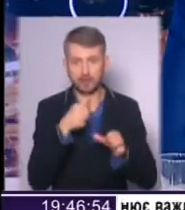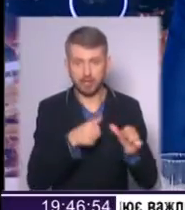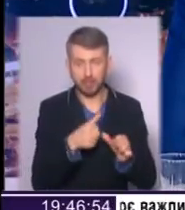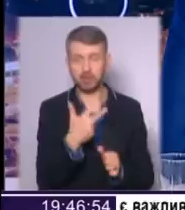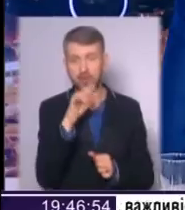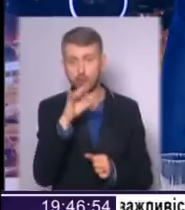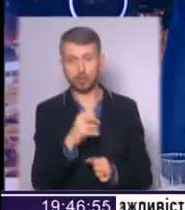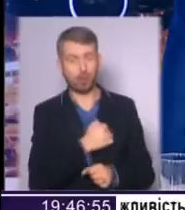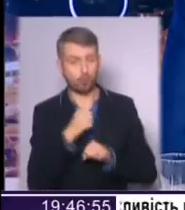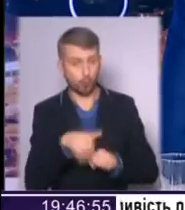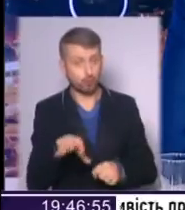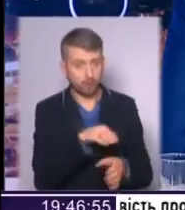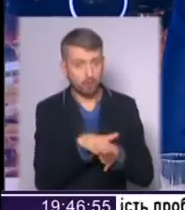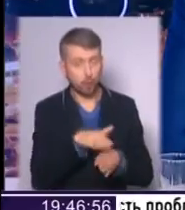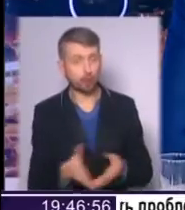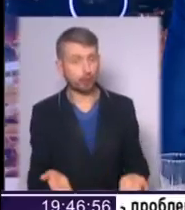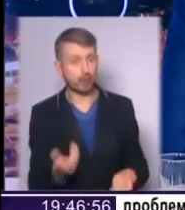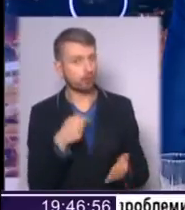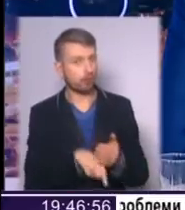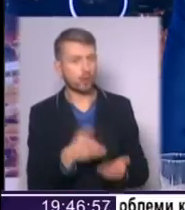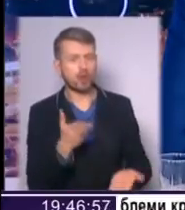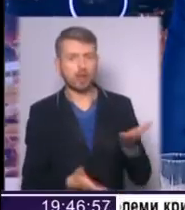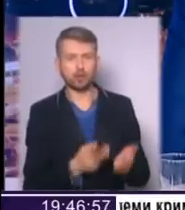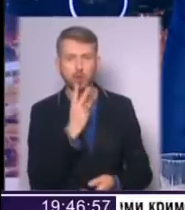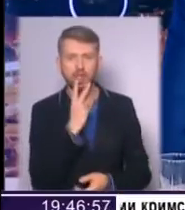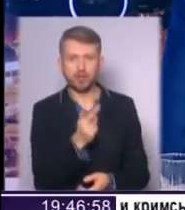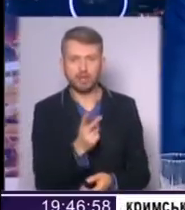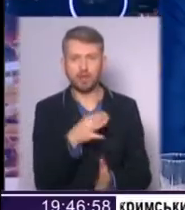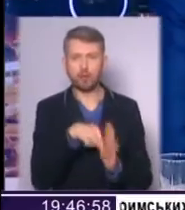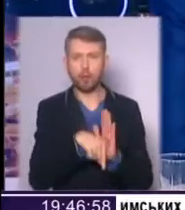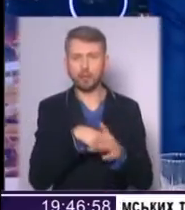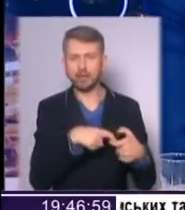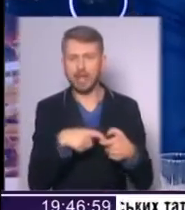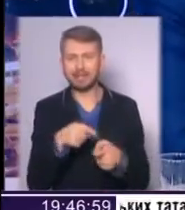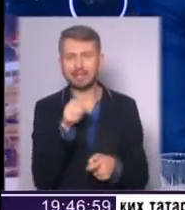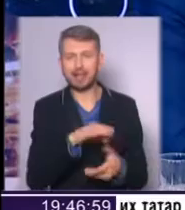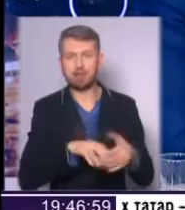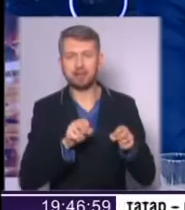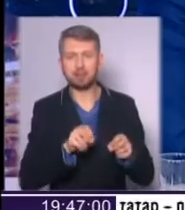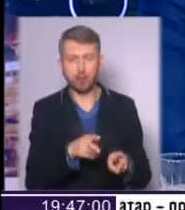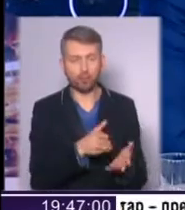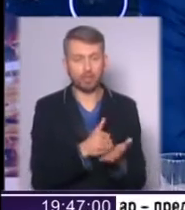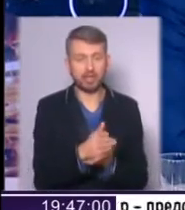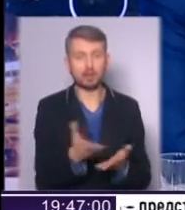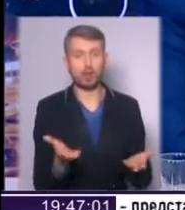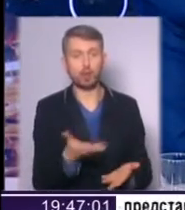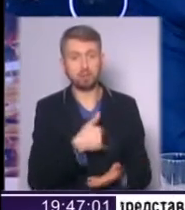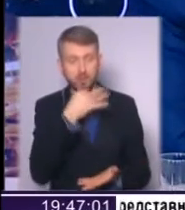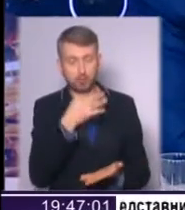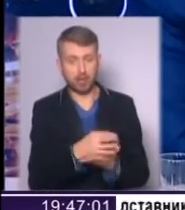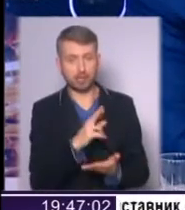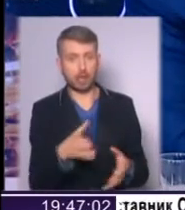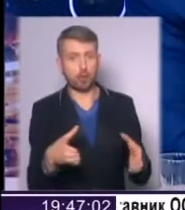оборону. Це все виконується. Тому, якщо дивитися в контексті саме цієї безпекової лінії, за яку ми відповідальні, як Комітет з